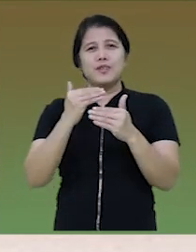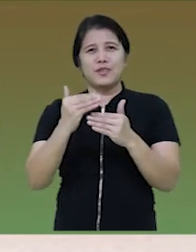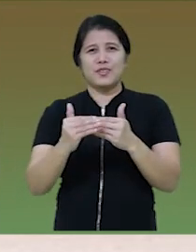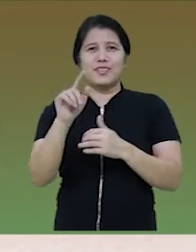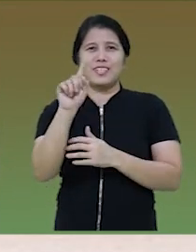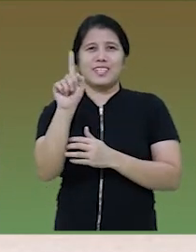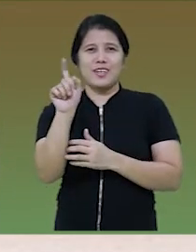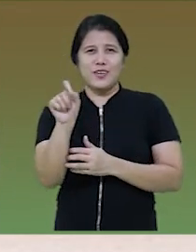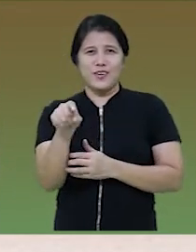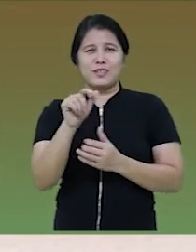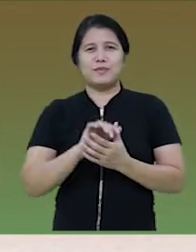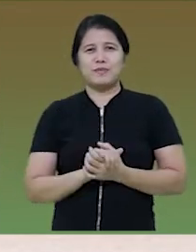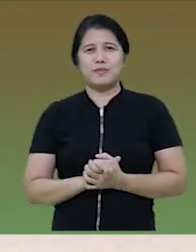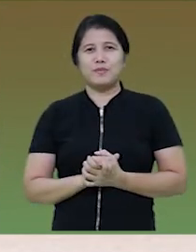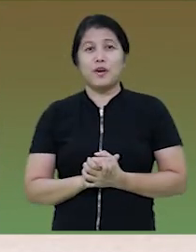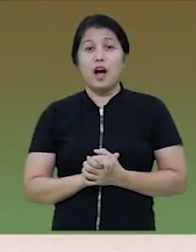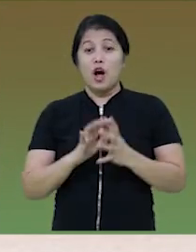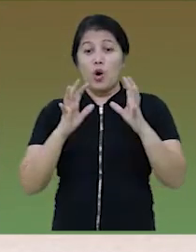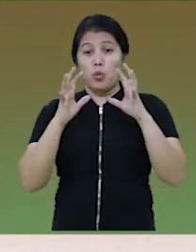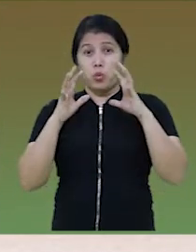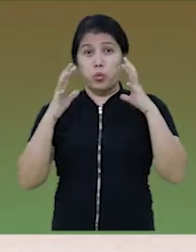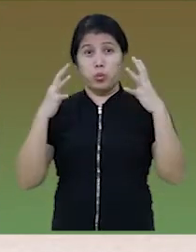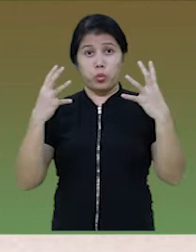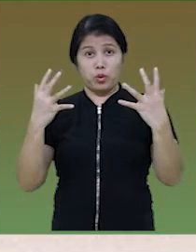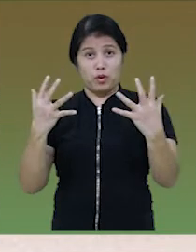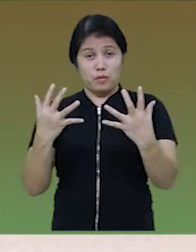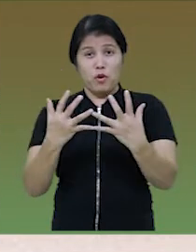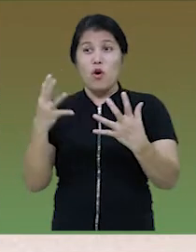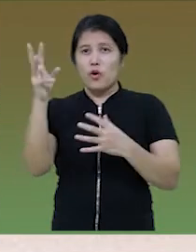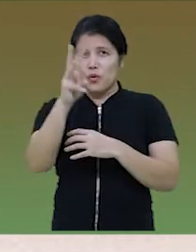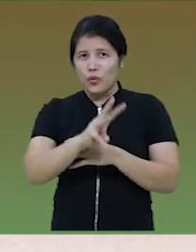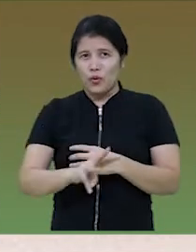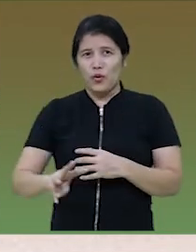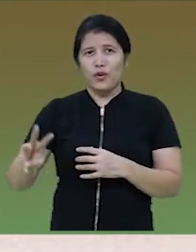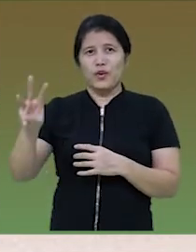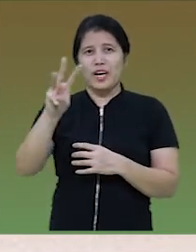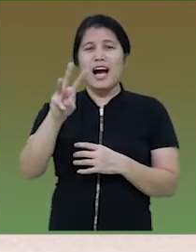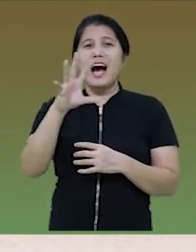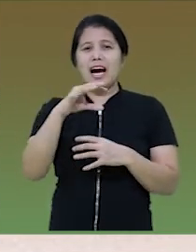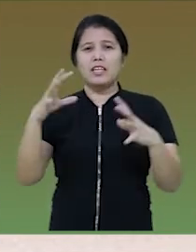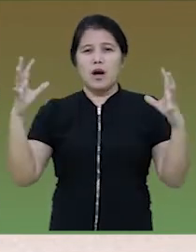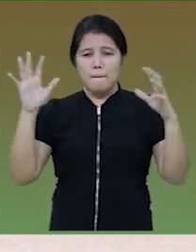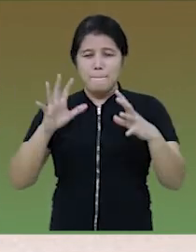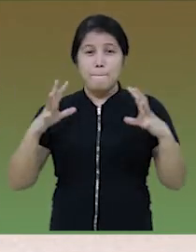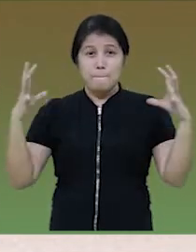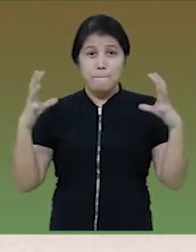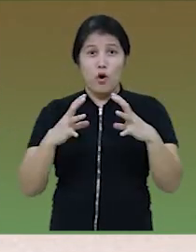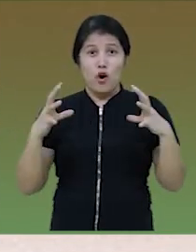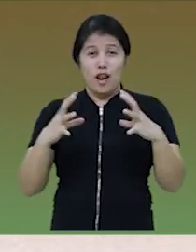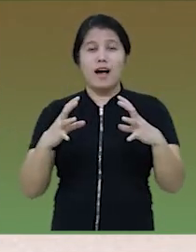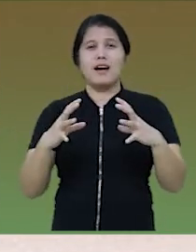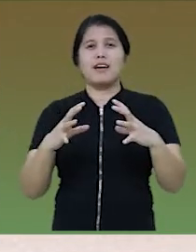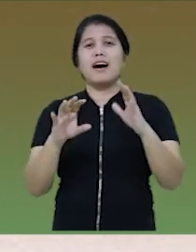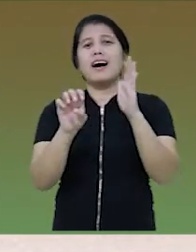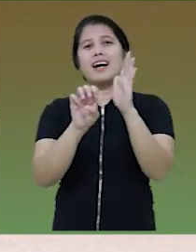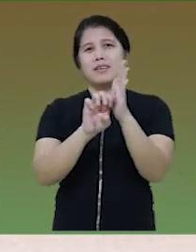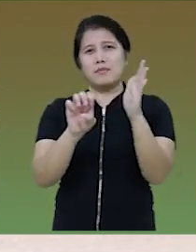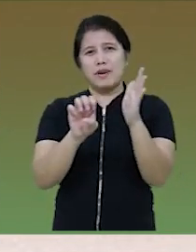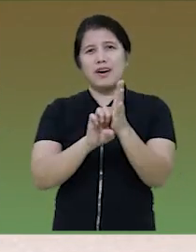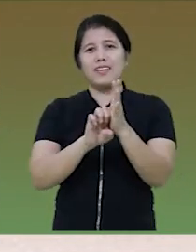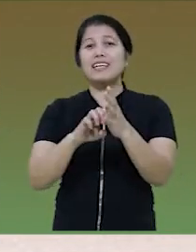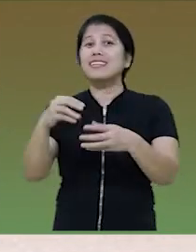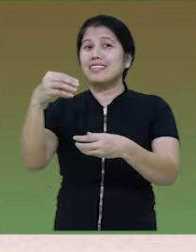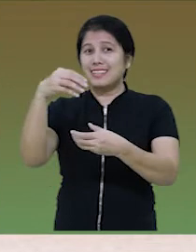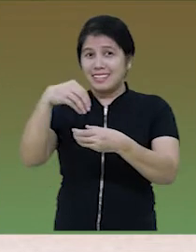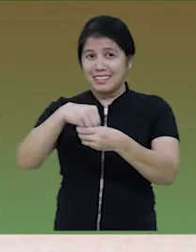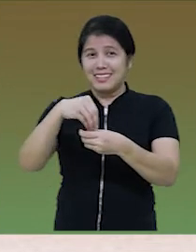Susunod na tanong, ang lobo, gulong, at bola ay mga halimbawa na